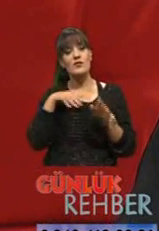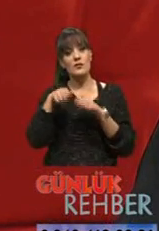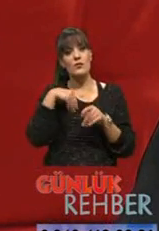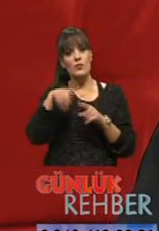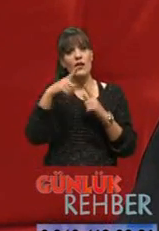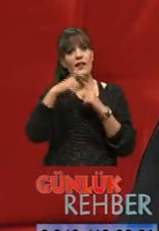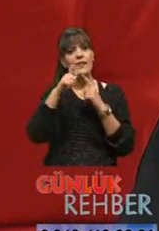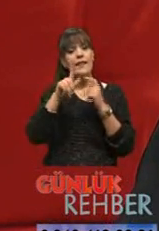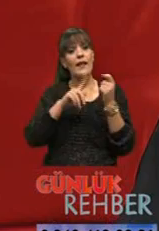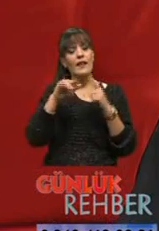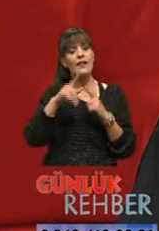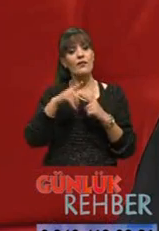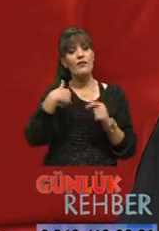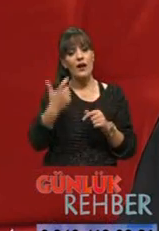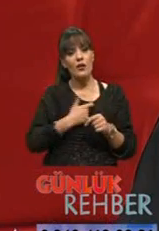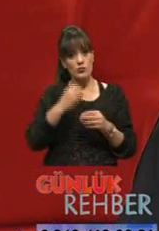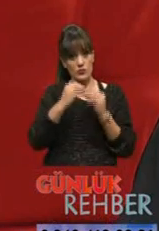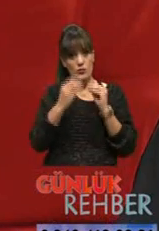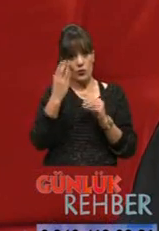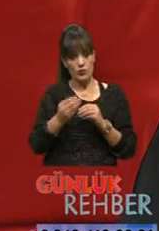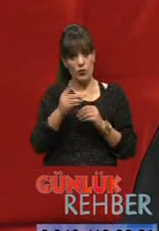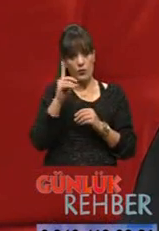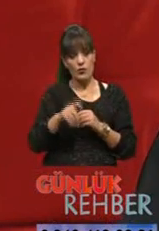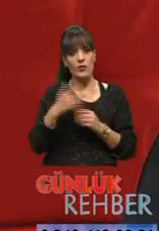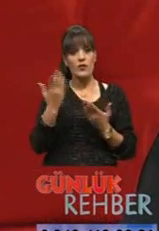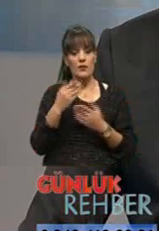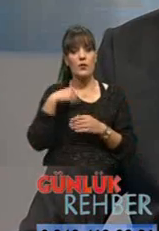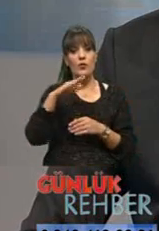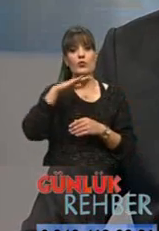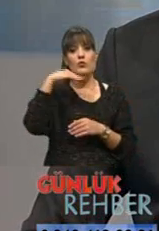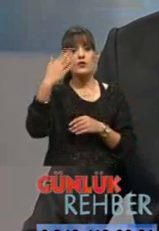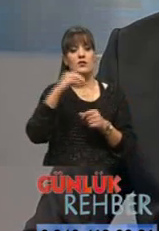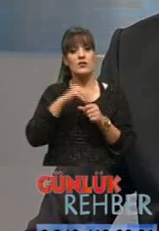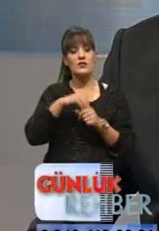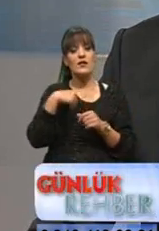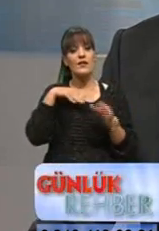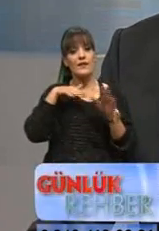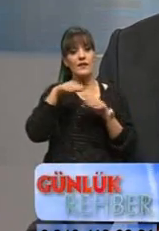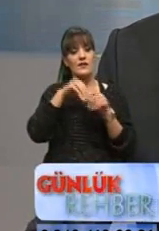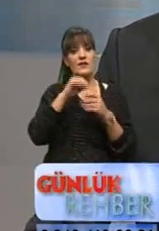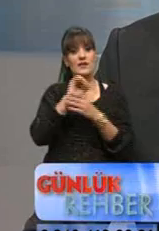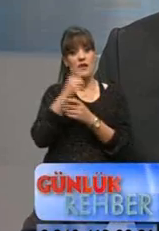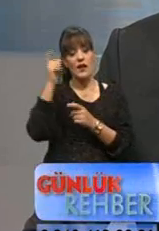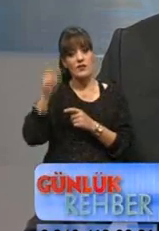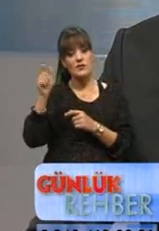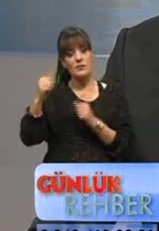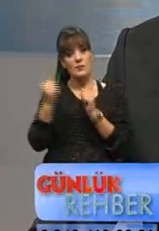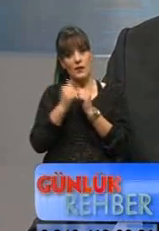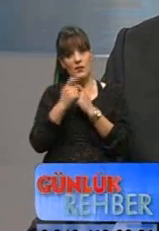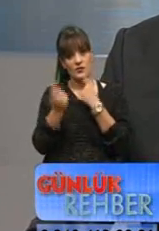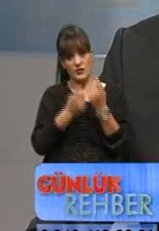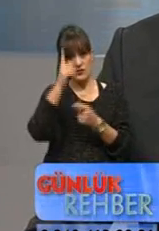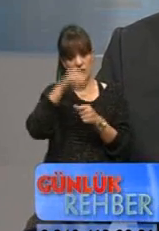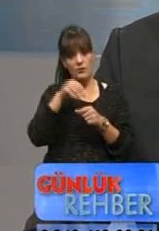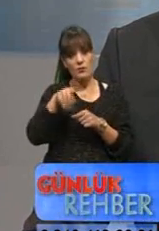Burada telif sorunu oluyor mu? Böyle bir yükümlülüğü yani var tabii mı? Tabii ama DJ? Yurt dışındaki DJ'ler genelde sanatçılarla beraber